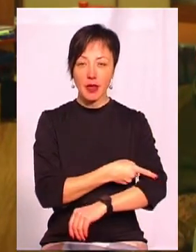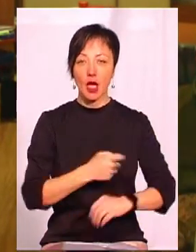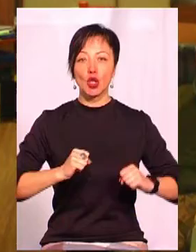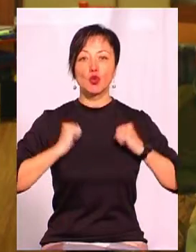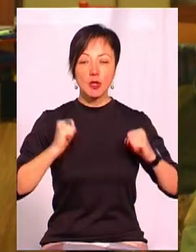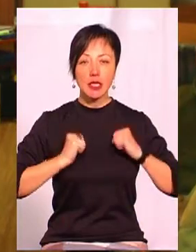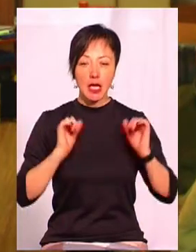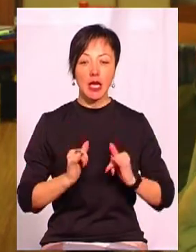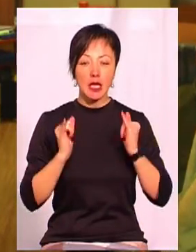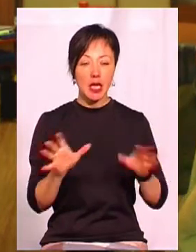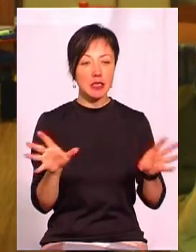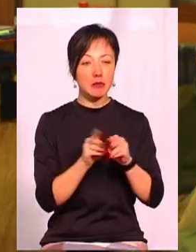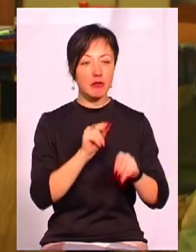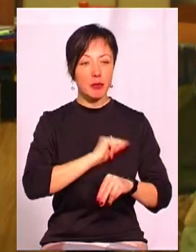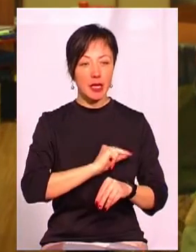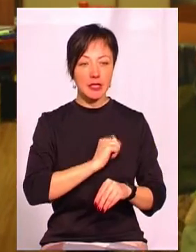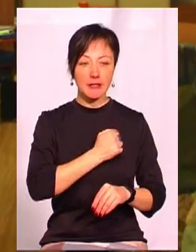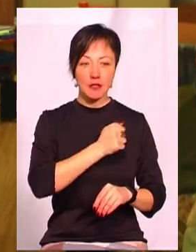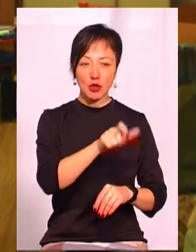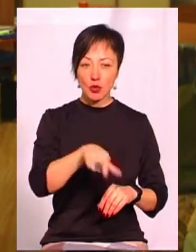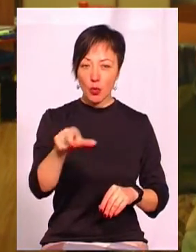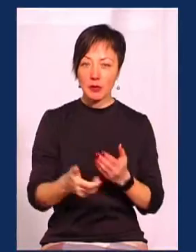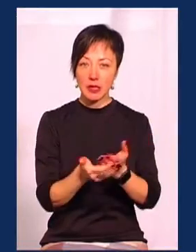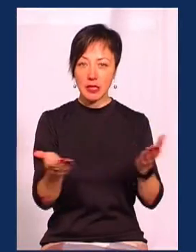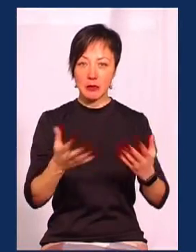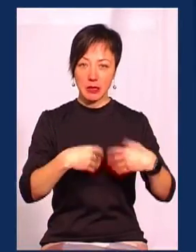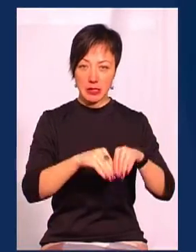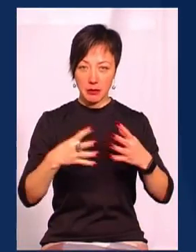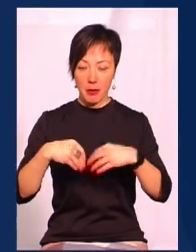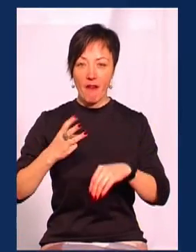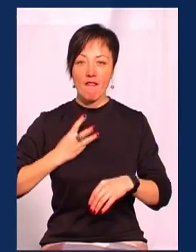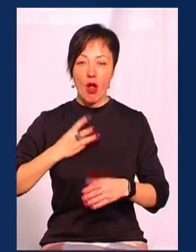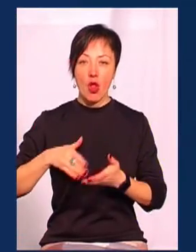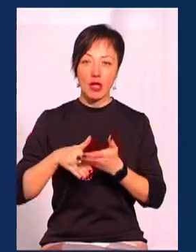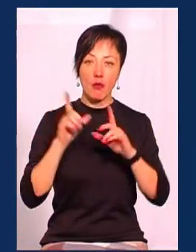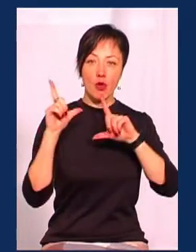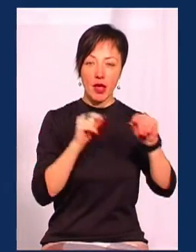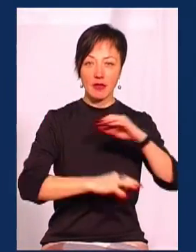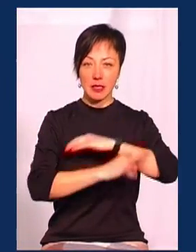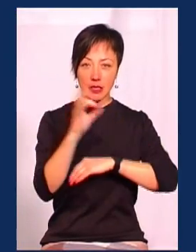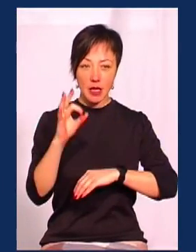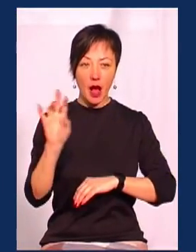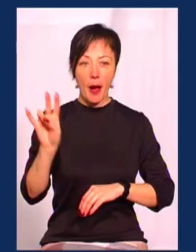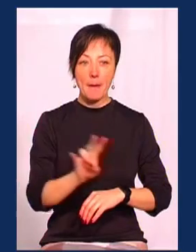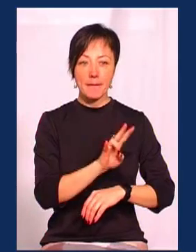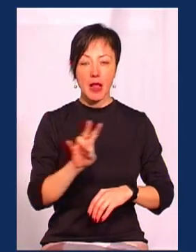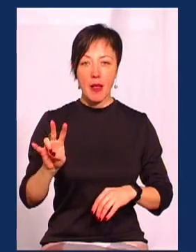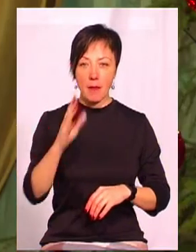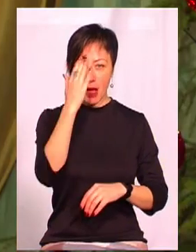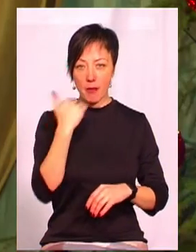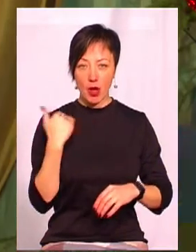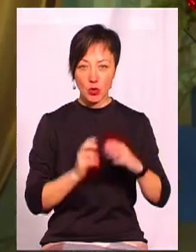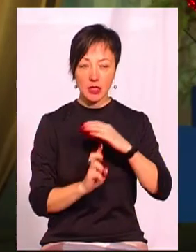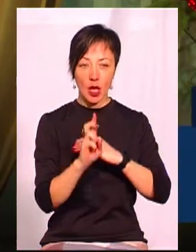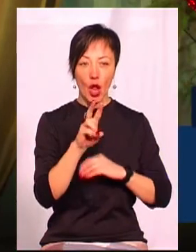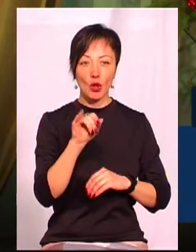зусилля для співпраці з військовими, з їхніми сім'ями. Волонтером поїхав на схід капелан Римо-католицької церкви Микола Лучинський.